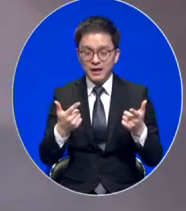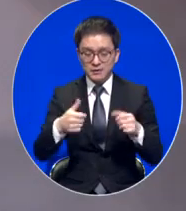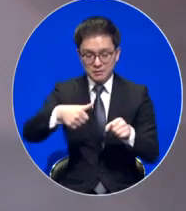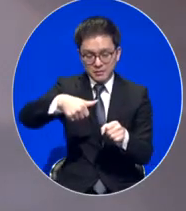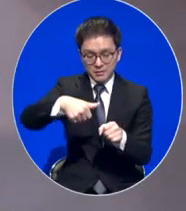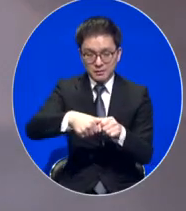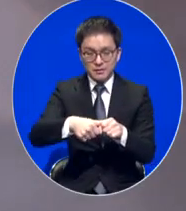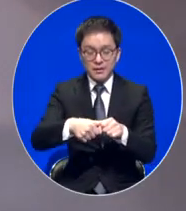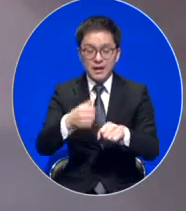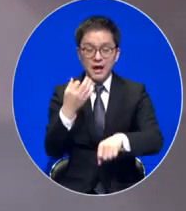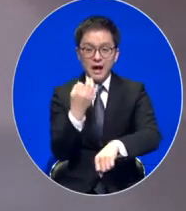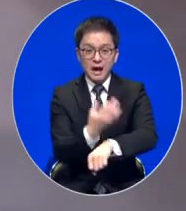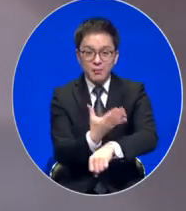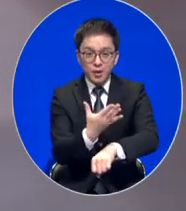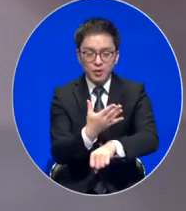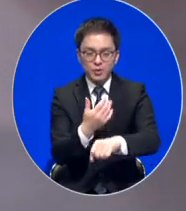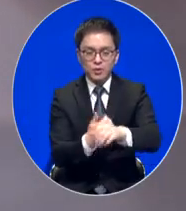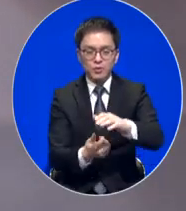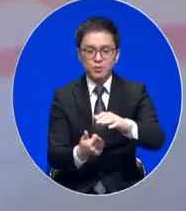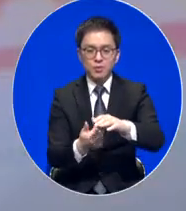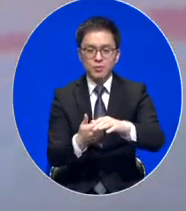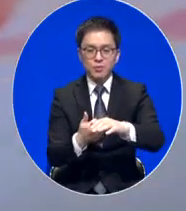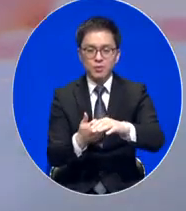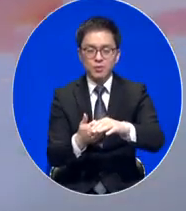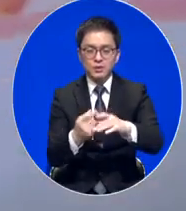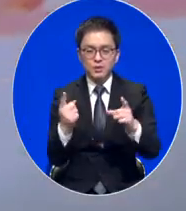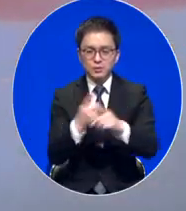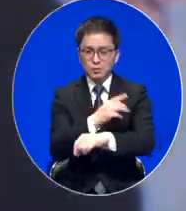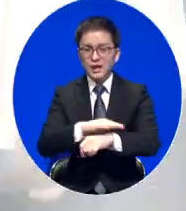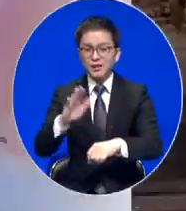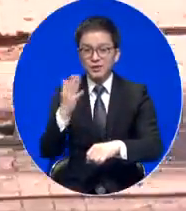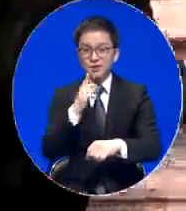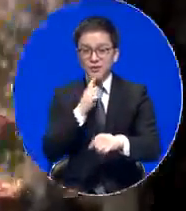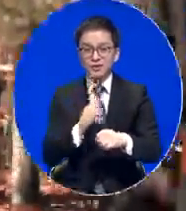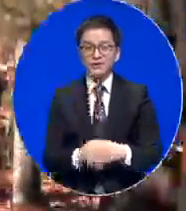시간이 짧고 성공률이 높다는 장점이 있다고 하네요.